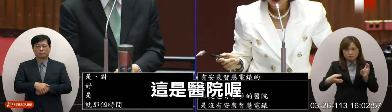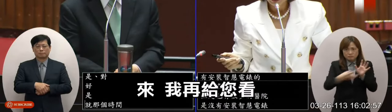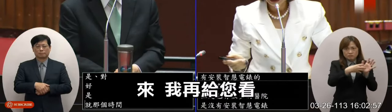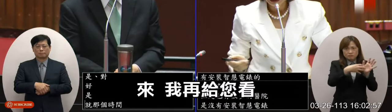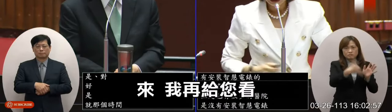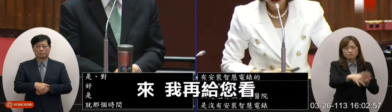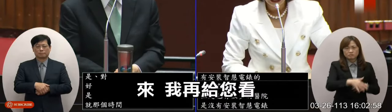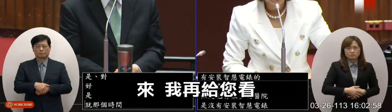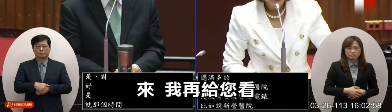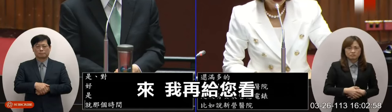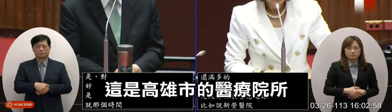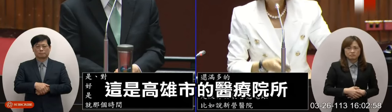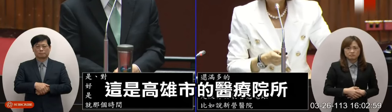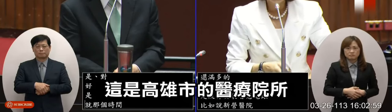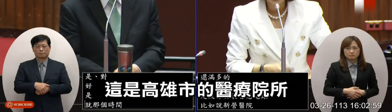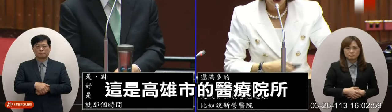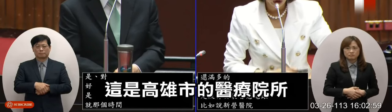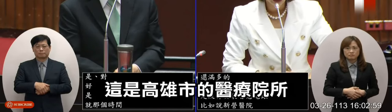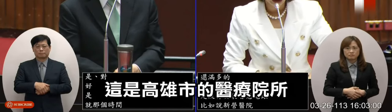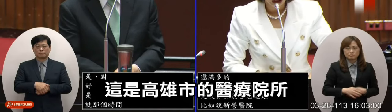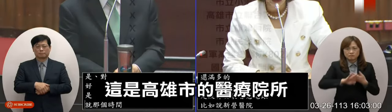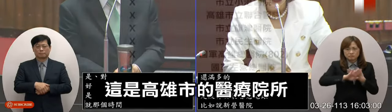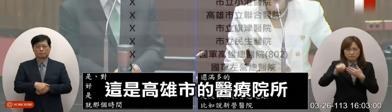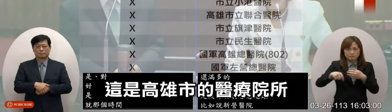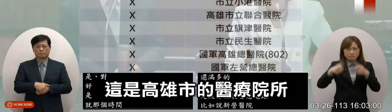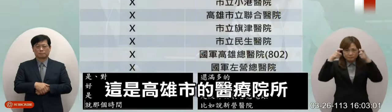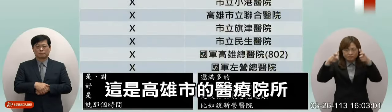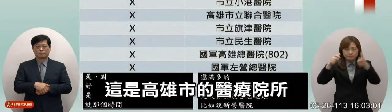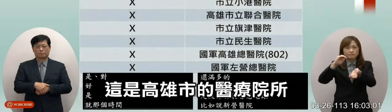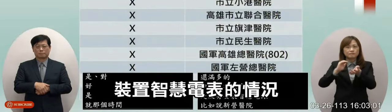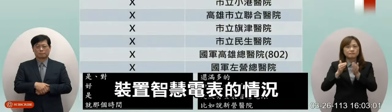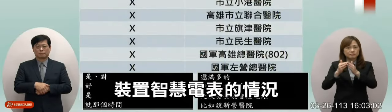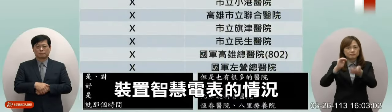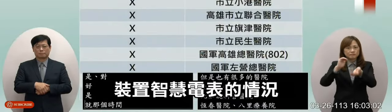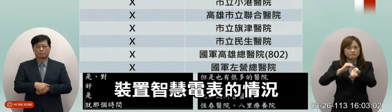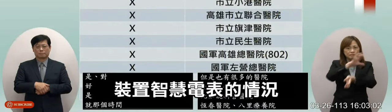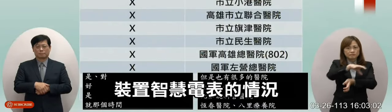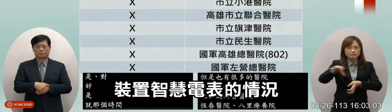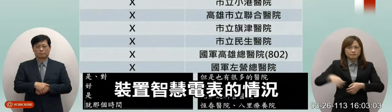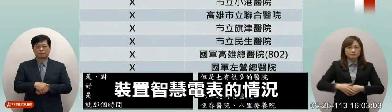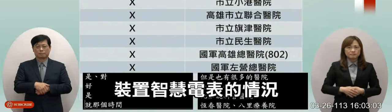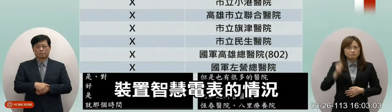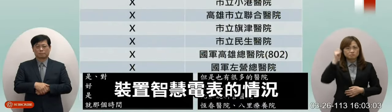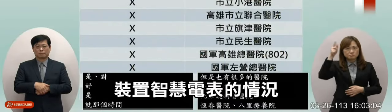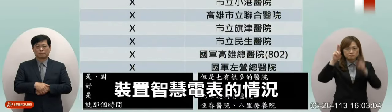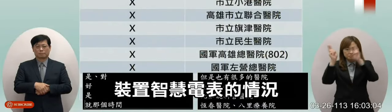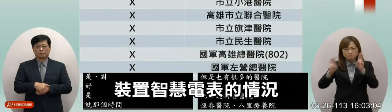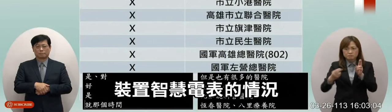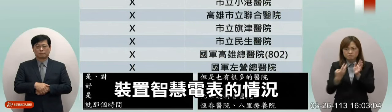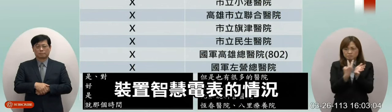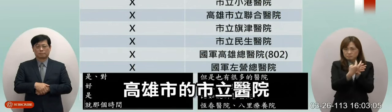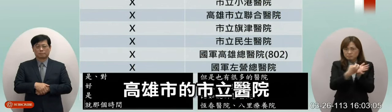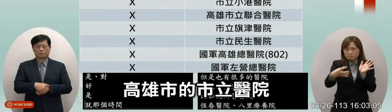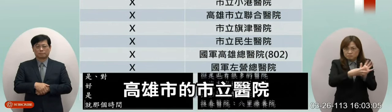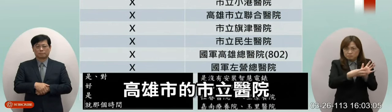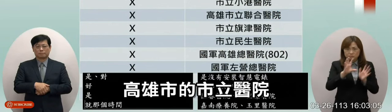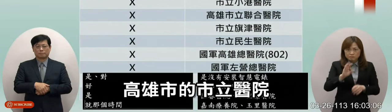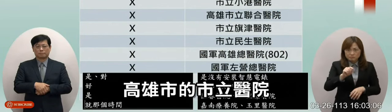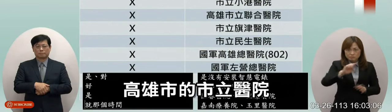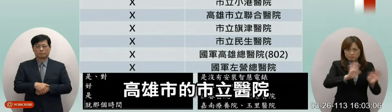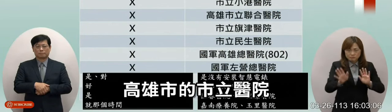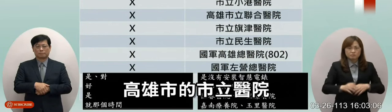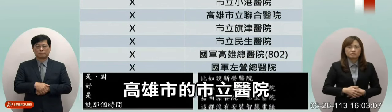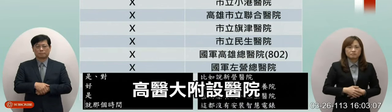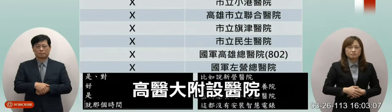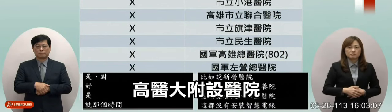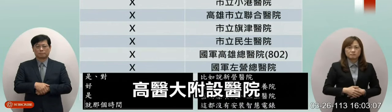哦。来，我再给您看，这是高雄市的医疗院所装置智慧电表的情况。高雄市的市立